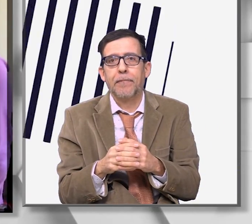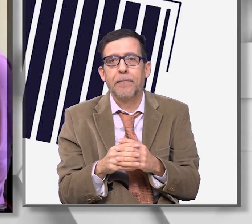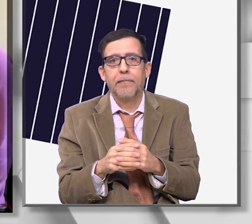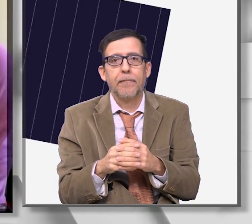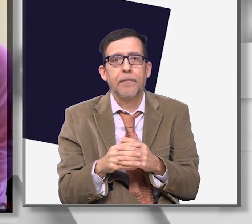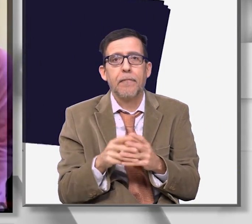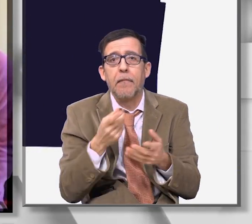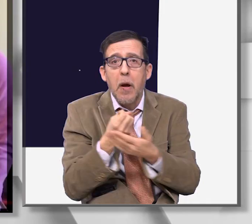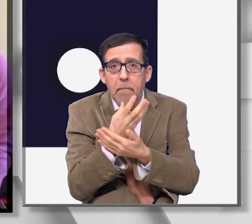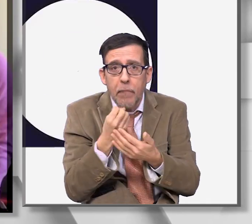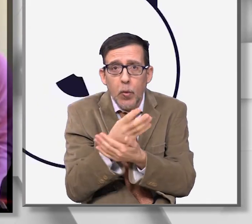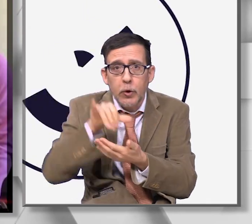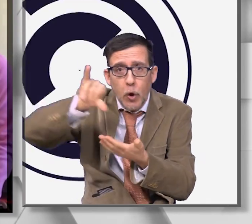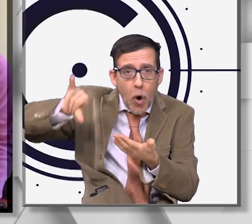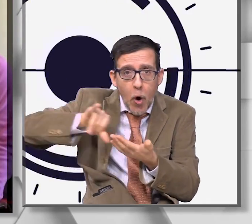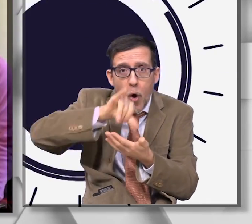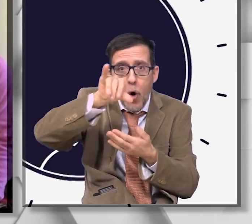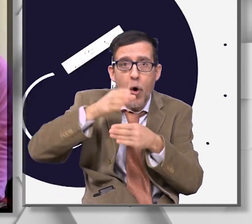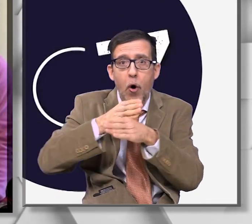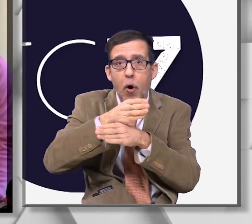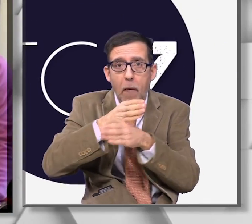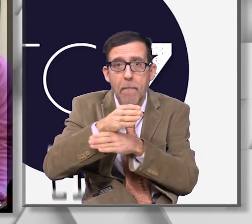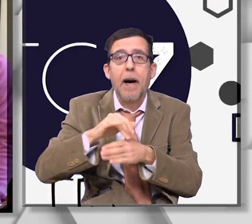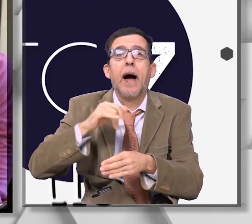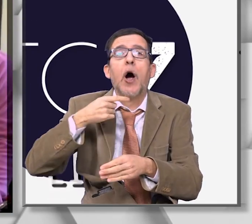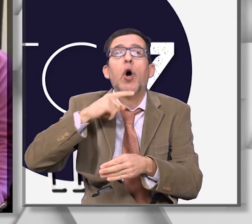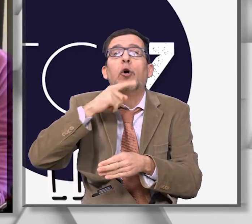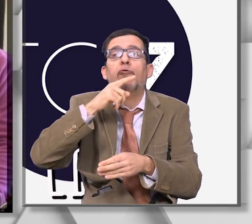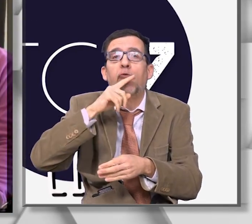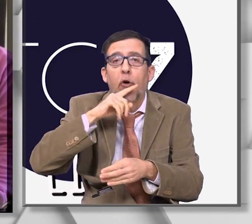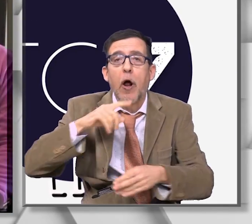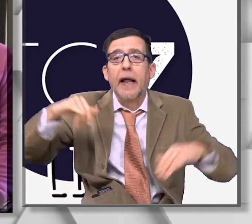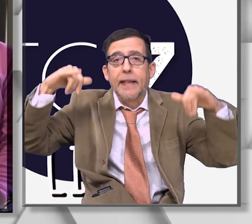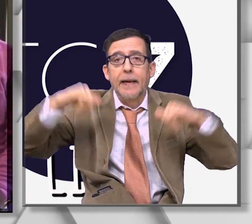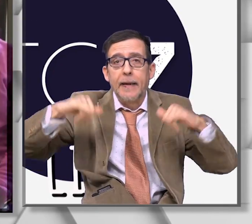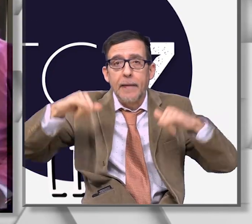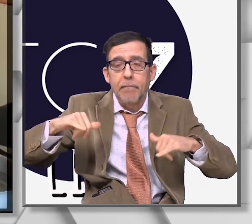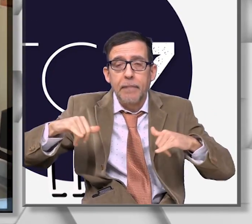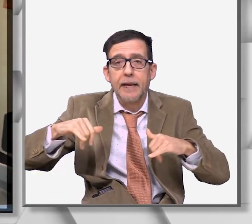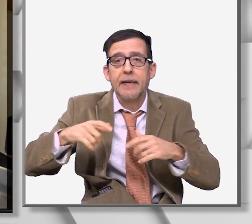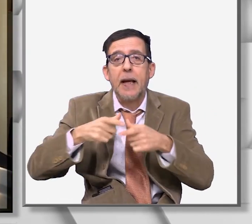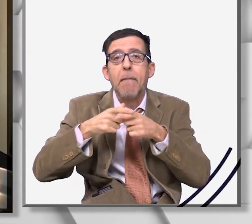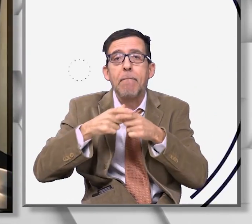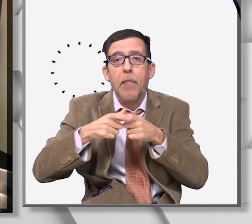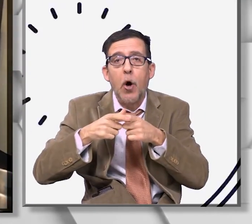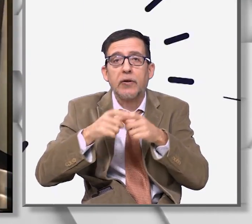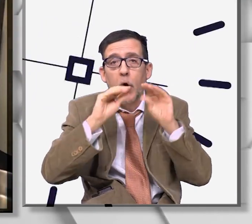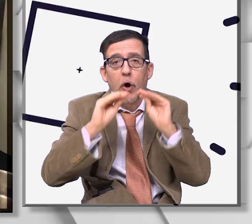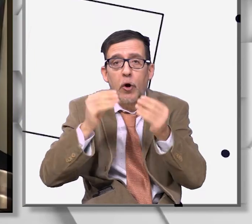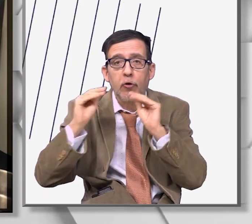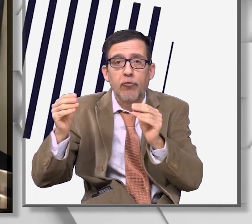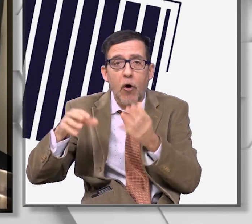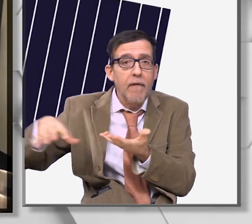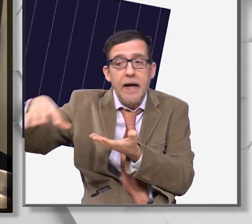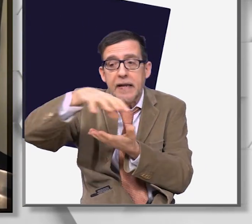dalla produzione dell'olio alla panificazione dei cioccolatini alla pizza filo una mozzarella così ragazze ragazzi dello spazio giovani di oristano hanno